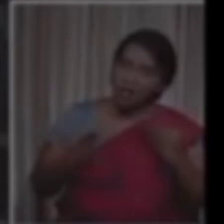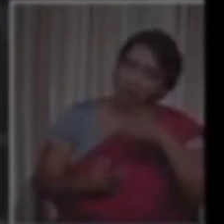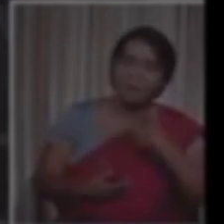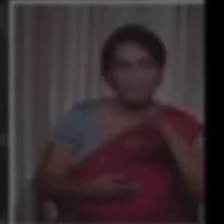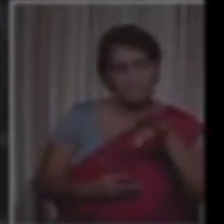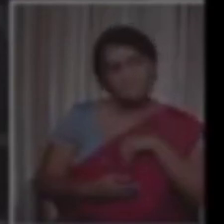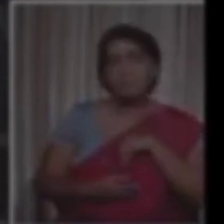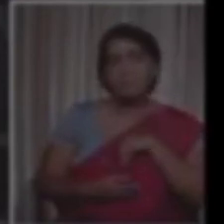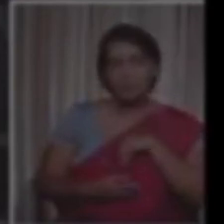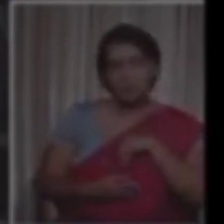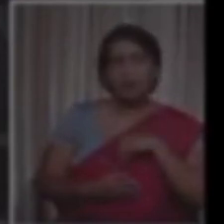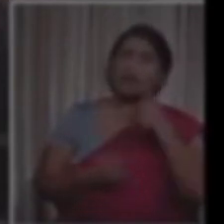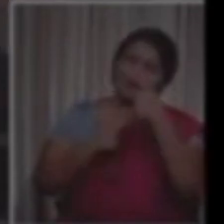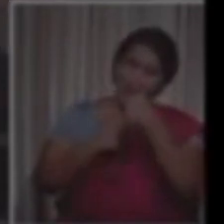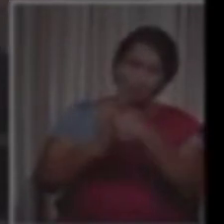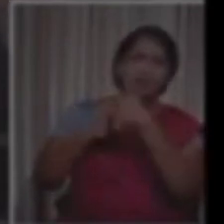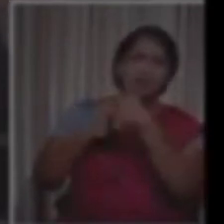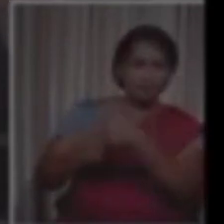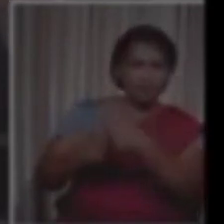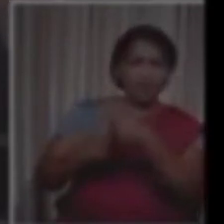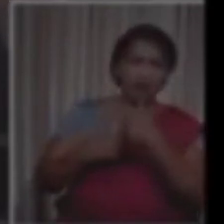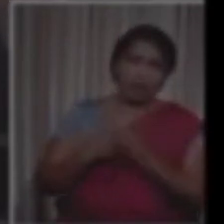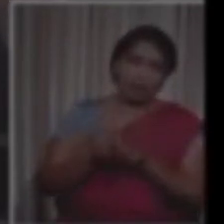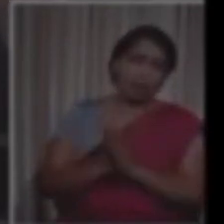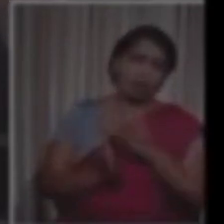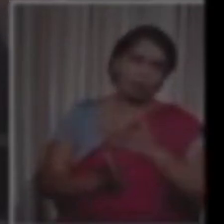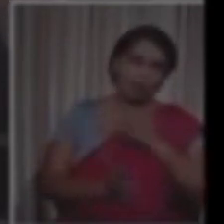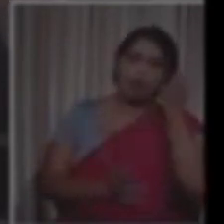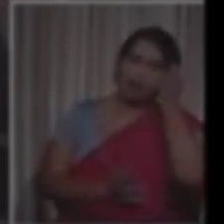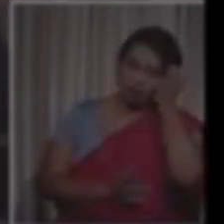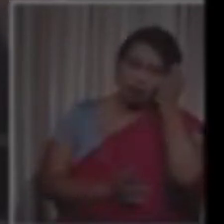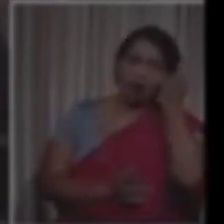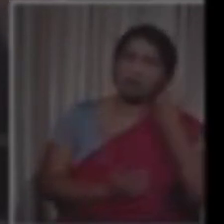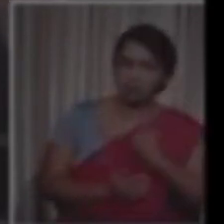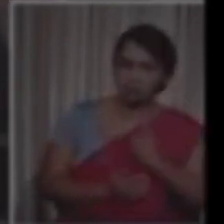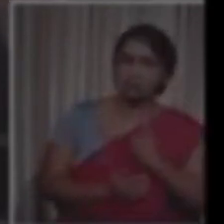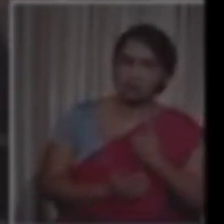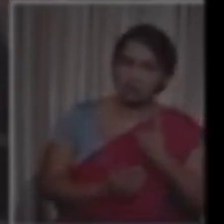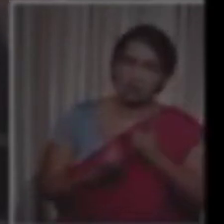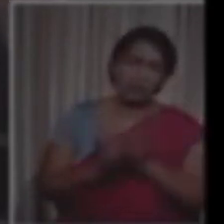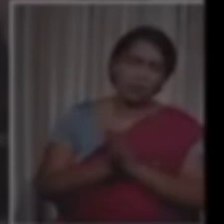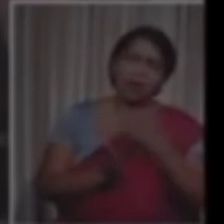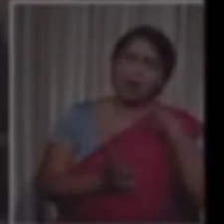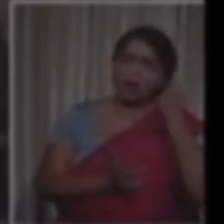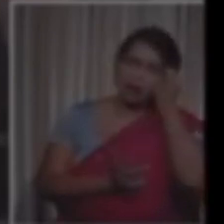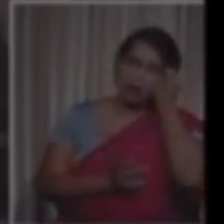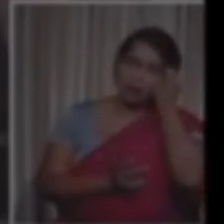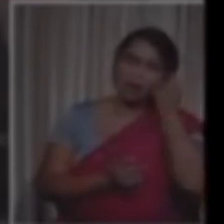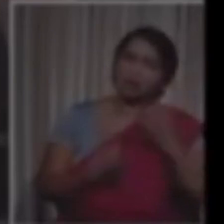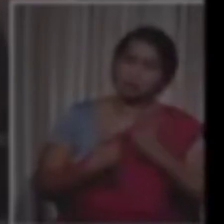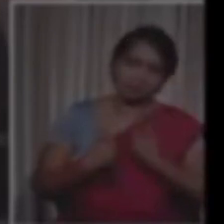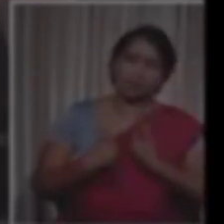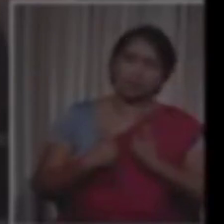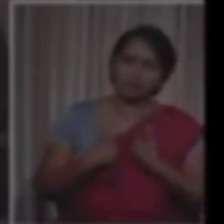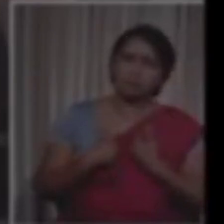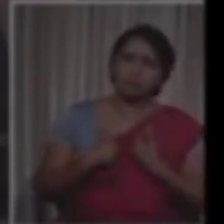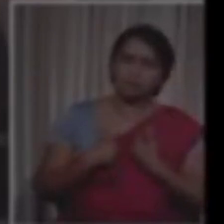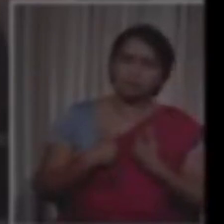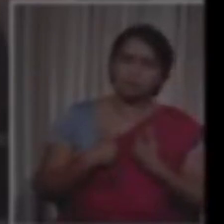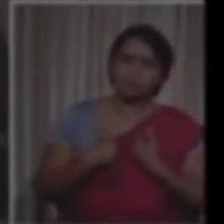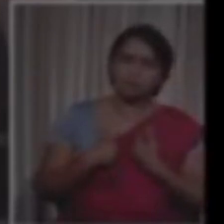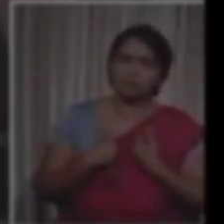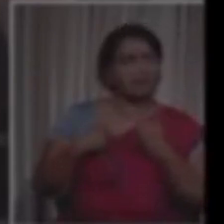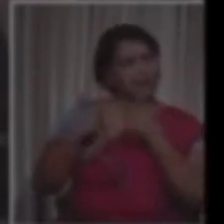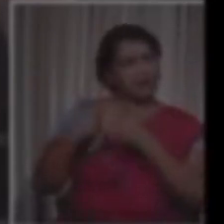ගන්නවා. හරි. මේක මගේ අදහස. මේක මගේ අදහස. මේක මගේ අදහස. හරි